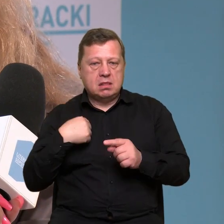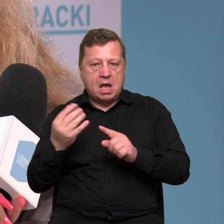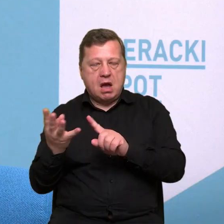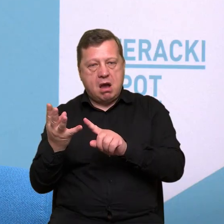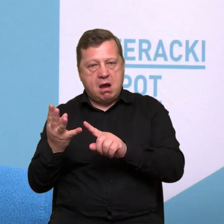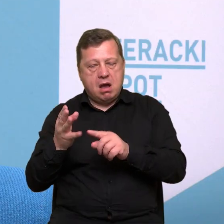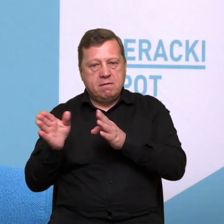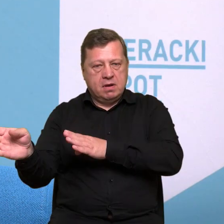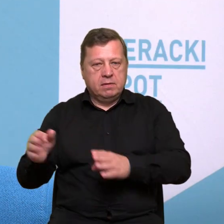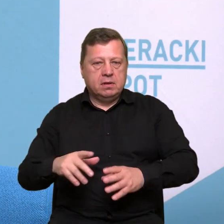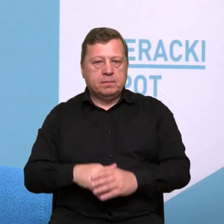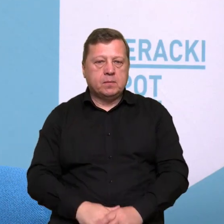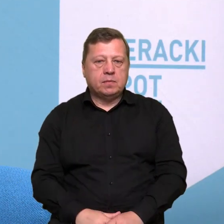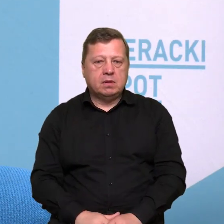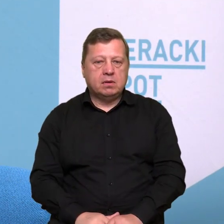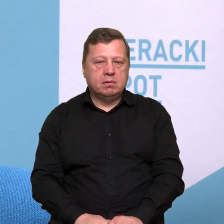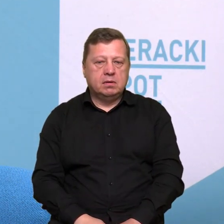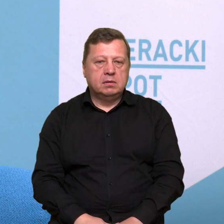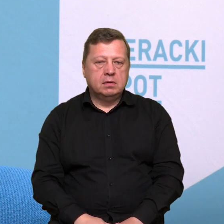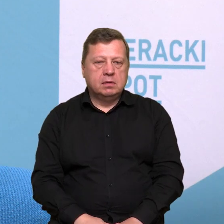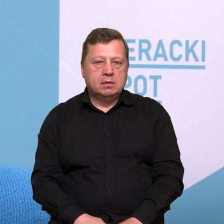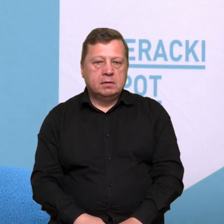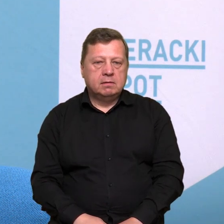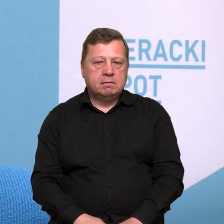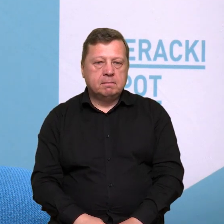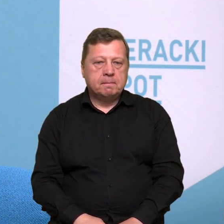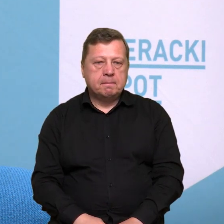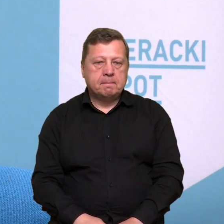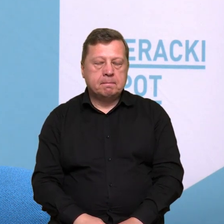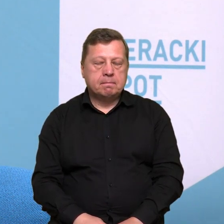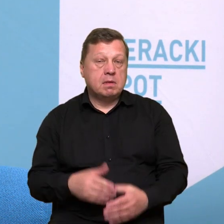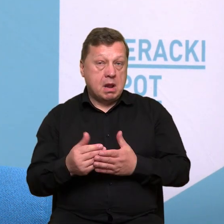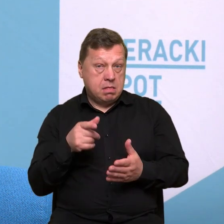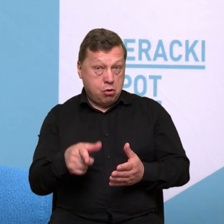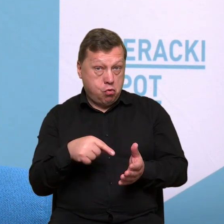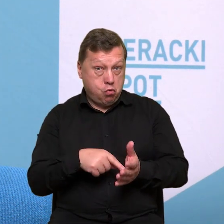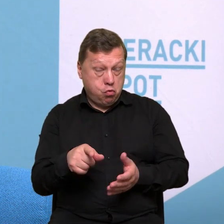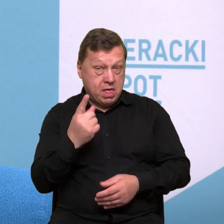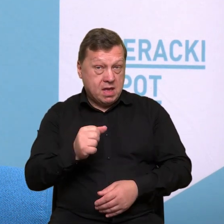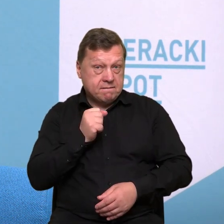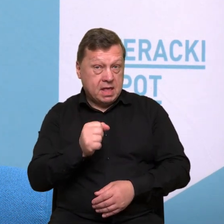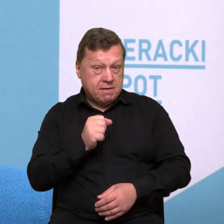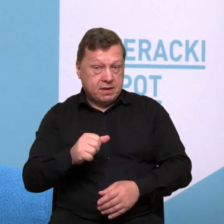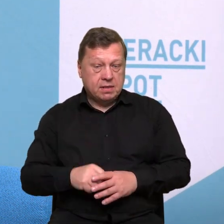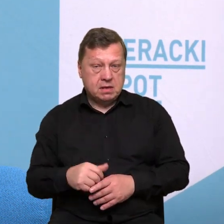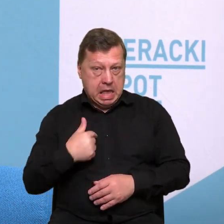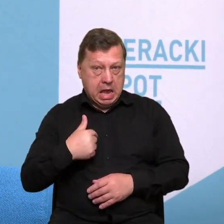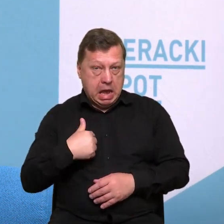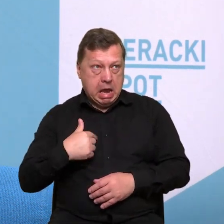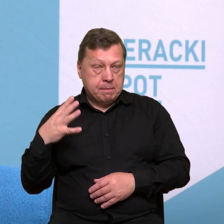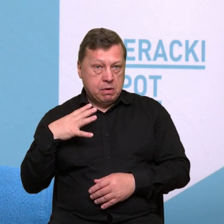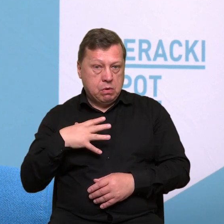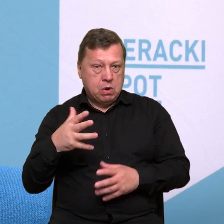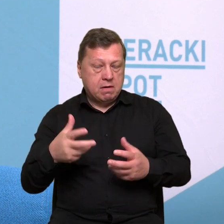queer feministką. I czy dlatego w jednym z wywiadów, które znalazłam